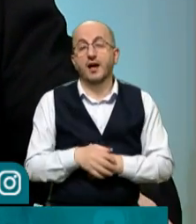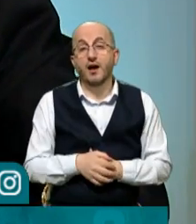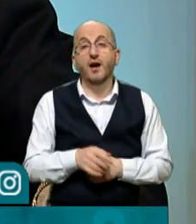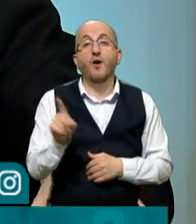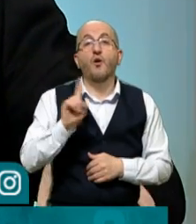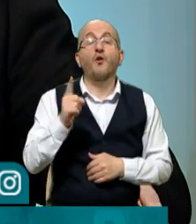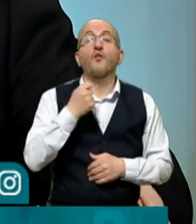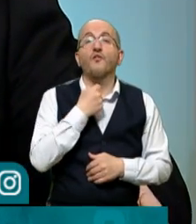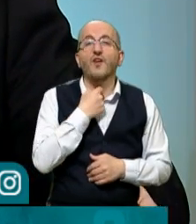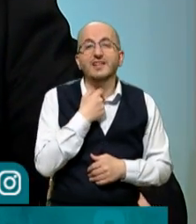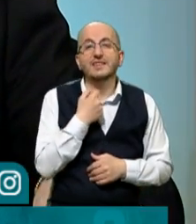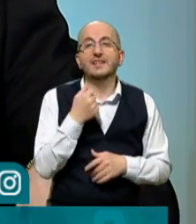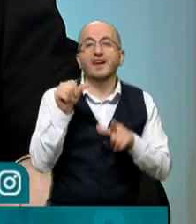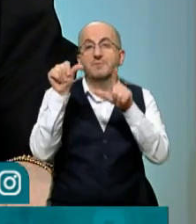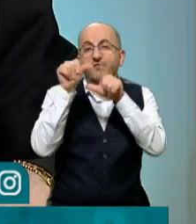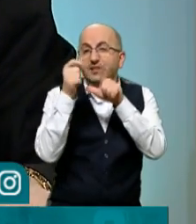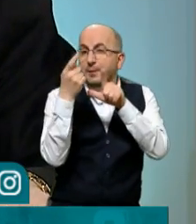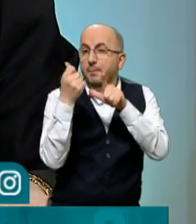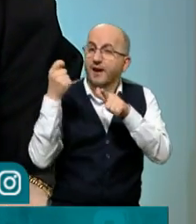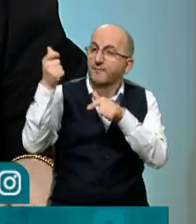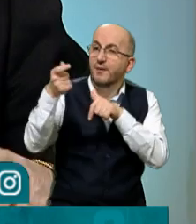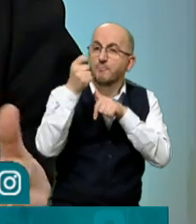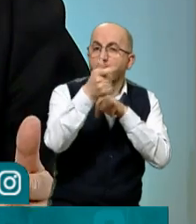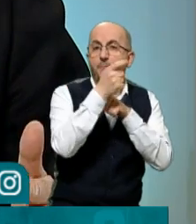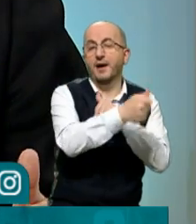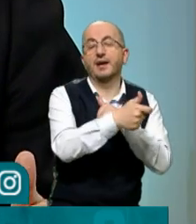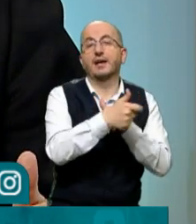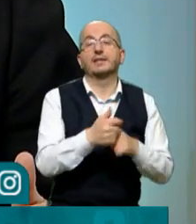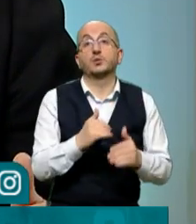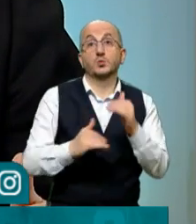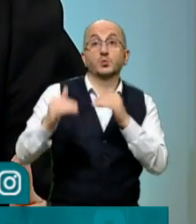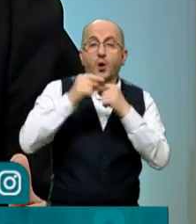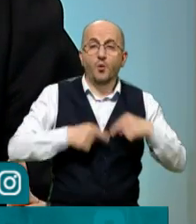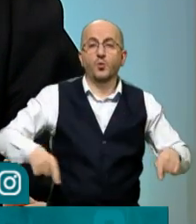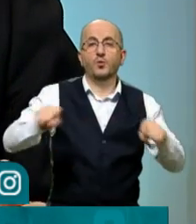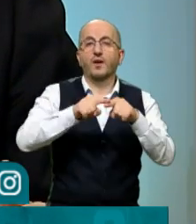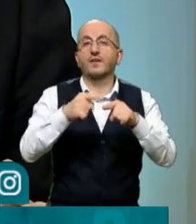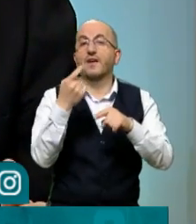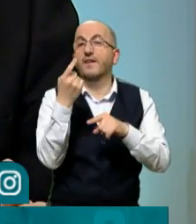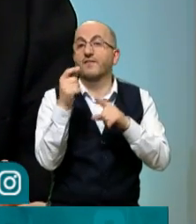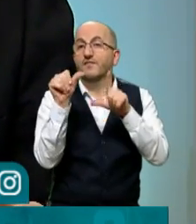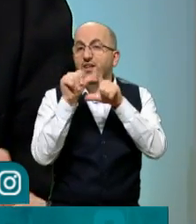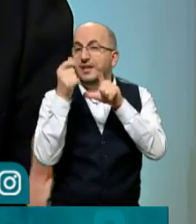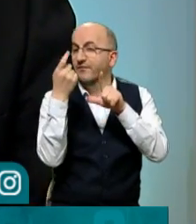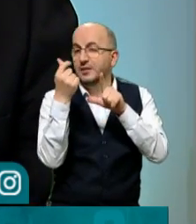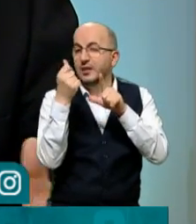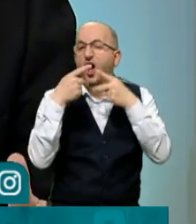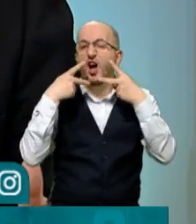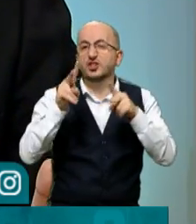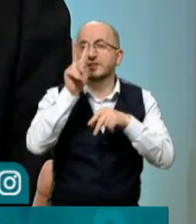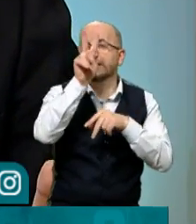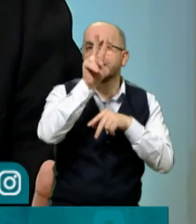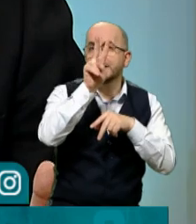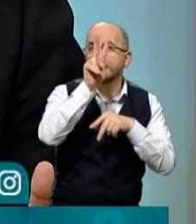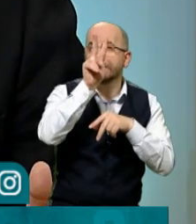10 fakire birer fitre miktarı para versin. Zaten Dirişte Yüksek Kurulumuz bu sene fitre miktarını açıkladı. 27